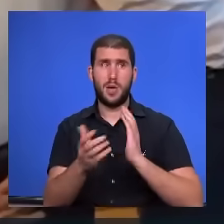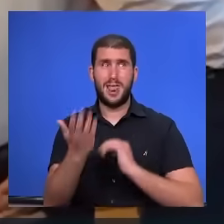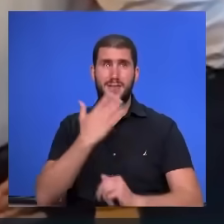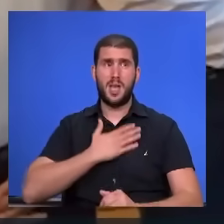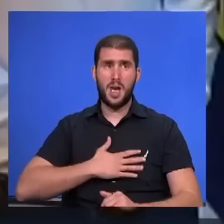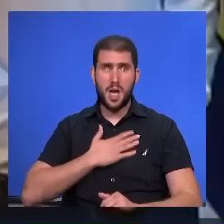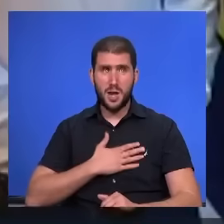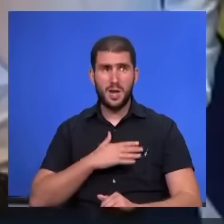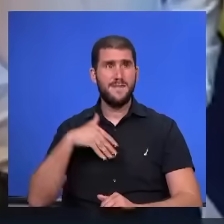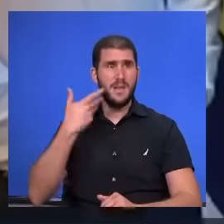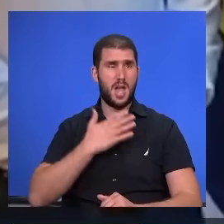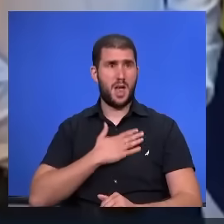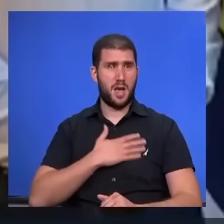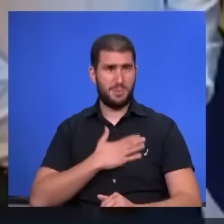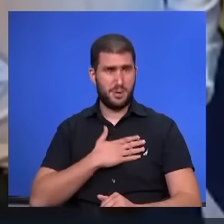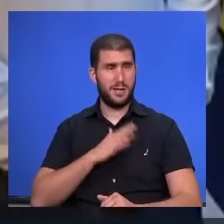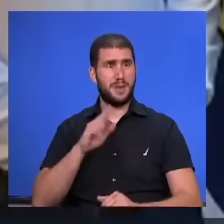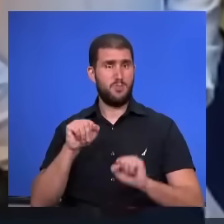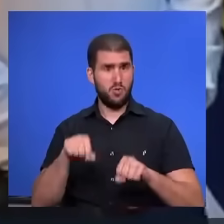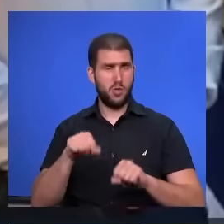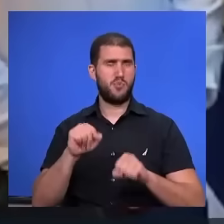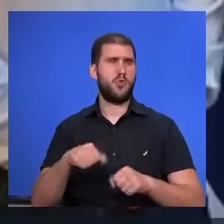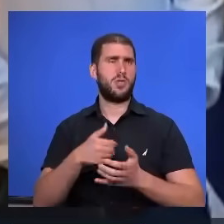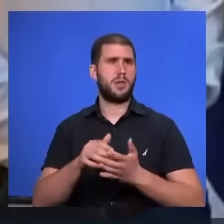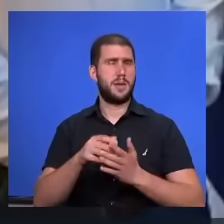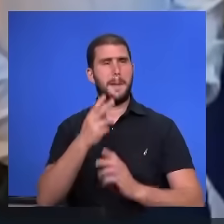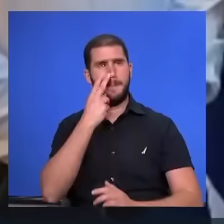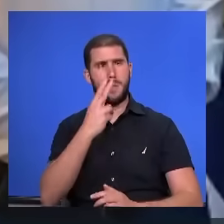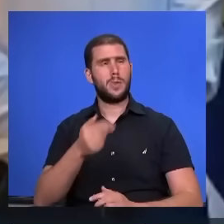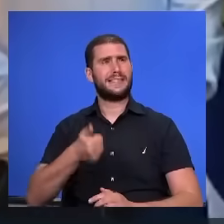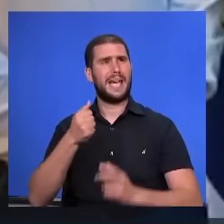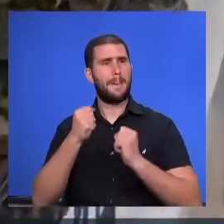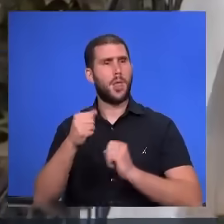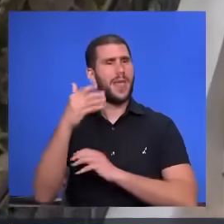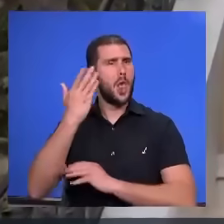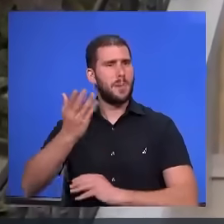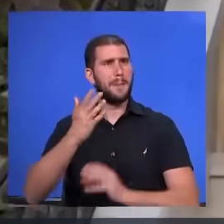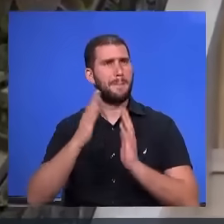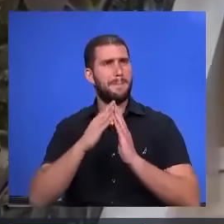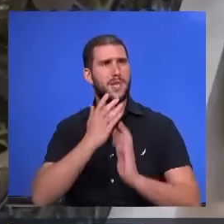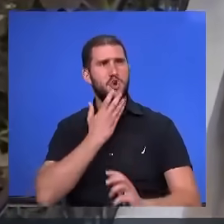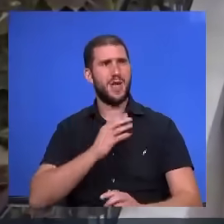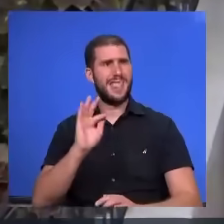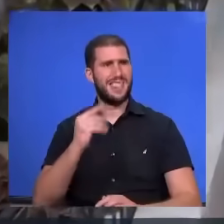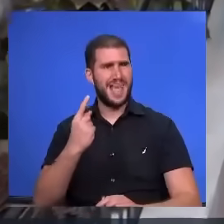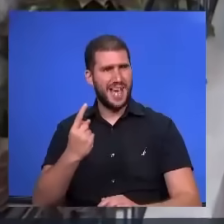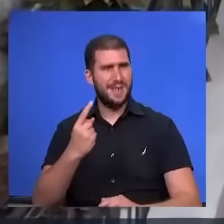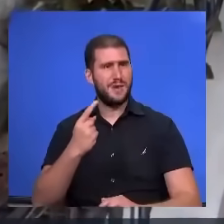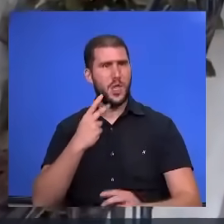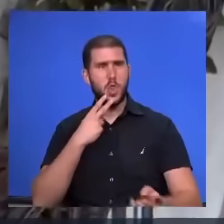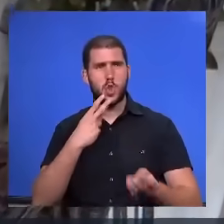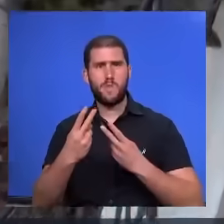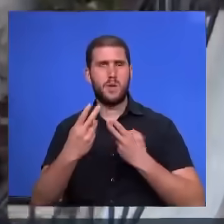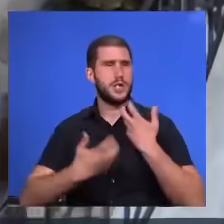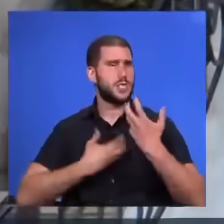החג ואחרי החג, כי משילות זה משילות. ביקורו של השר לביטחון לאומי בביתו של שייח' טריף גרר תגובות